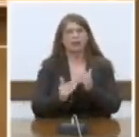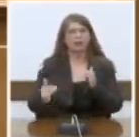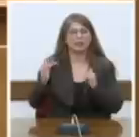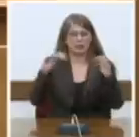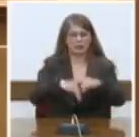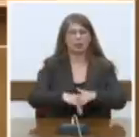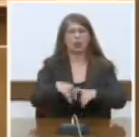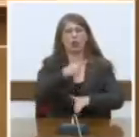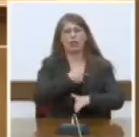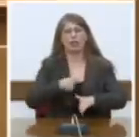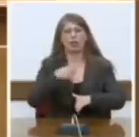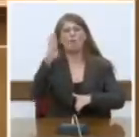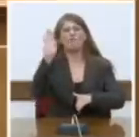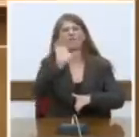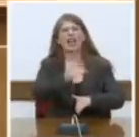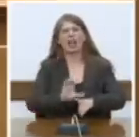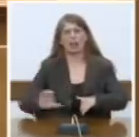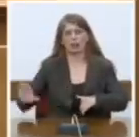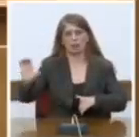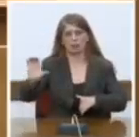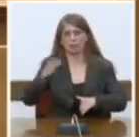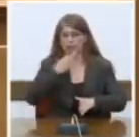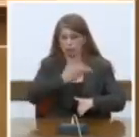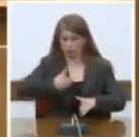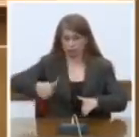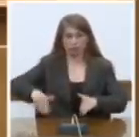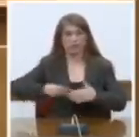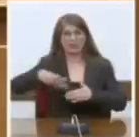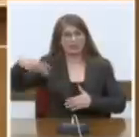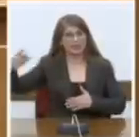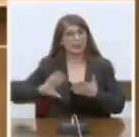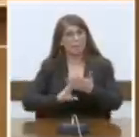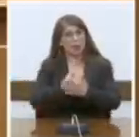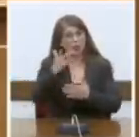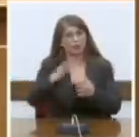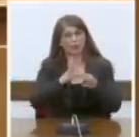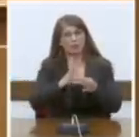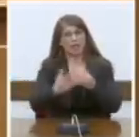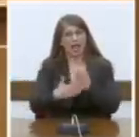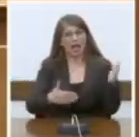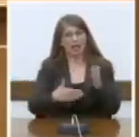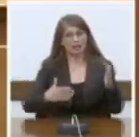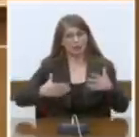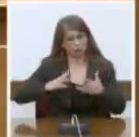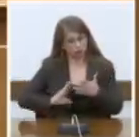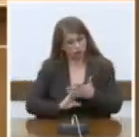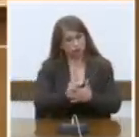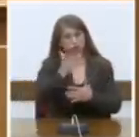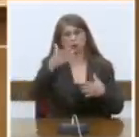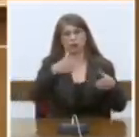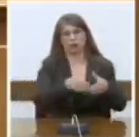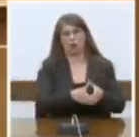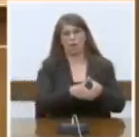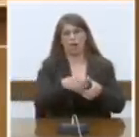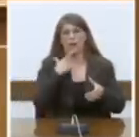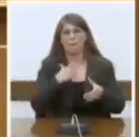Βαλκανίων. Γιατί για εμάς, για το ΣΥΡΙΖΑ Προοδευτική Συμμαχία, για την αριστερή προοδευτική δημοκρατική παράταξη, το